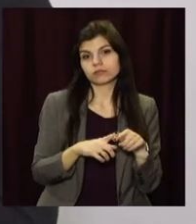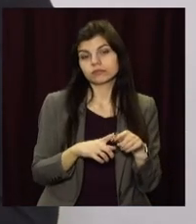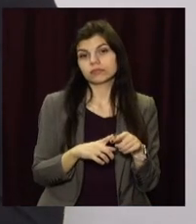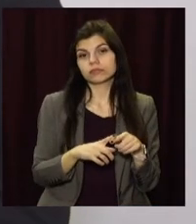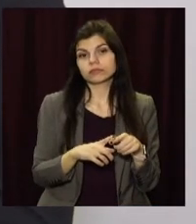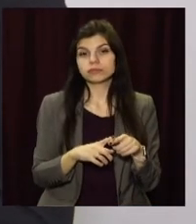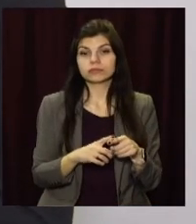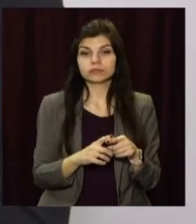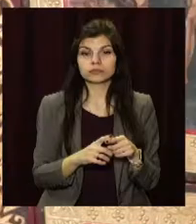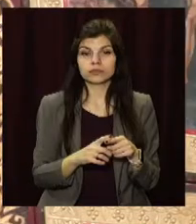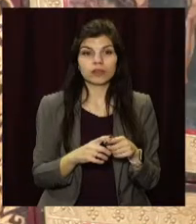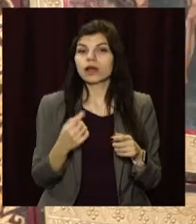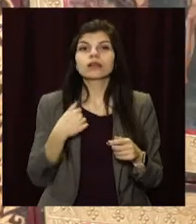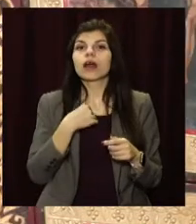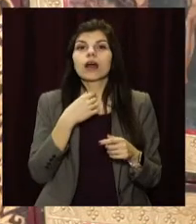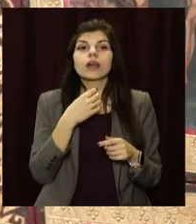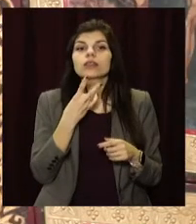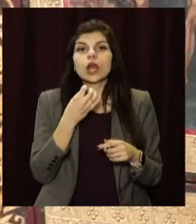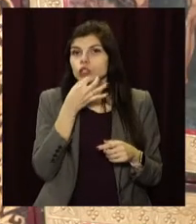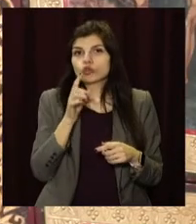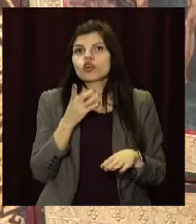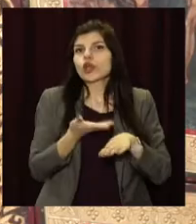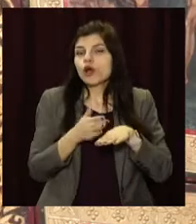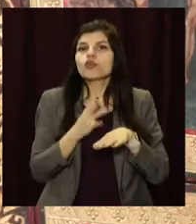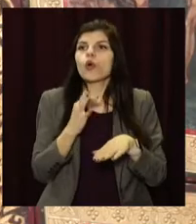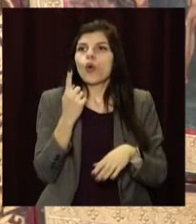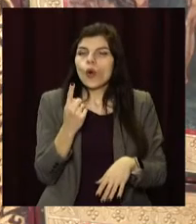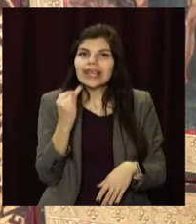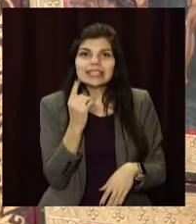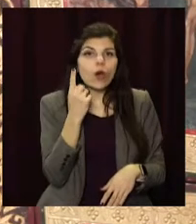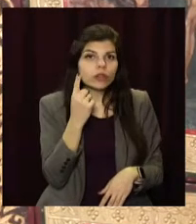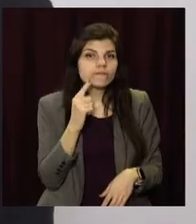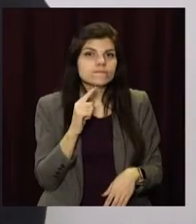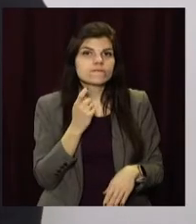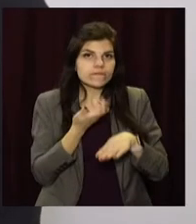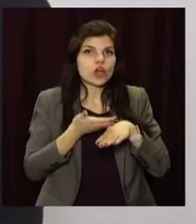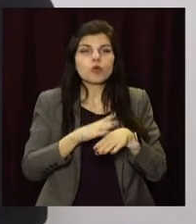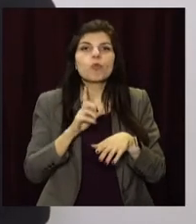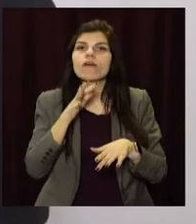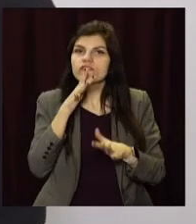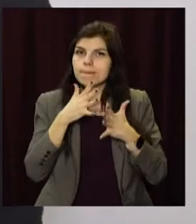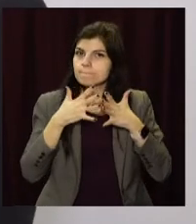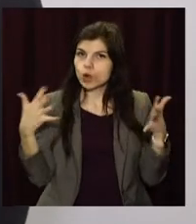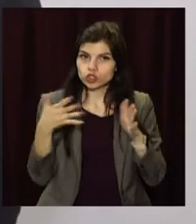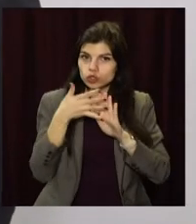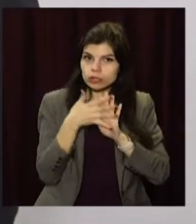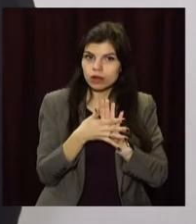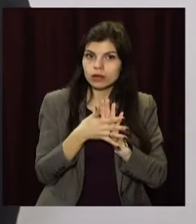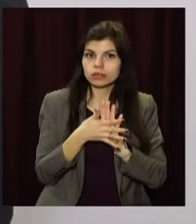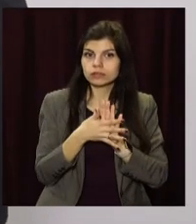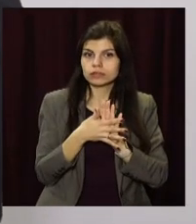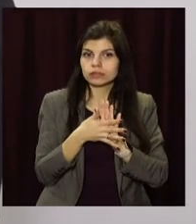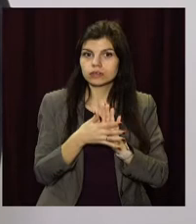скажімо, одна, я не скажу сама важка, ну одна із самих важких робот. Більше пішло часу